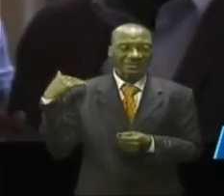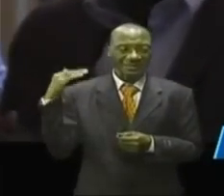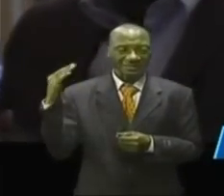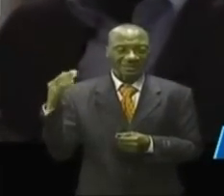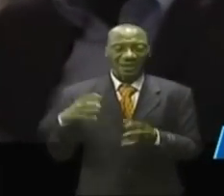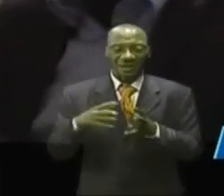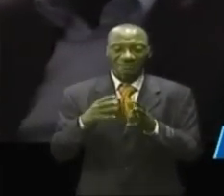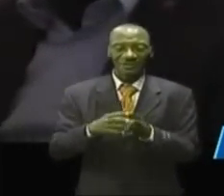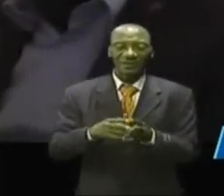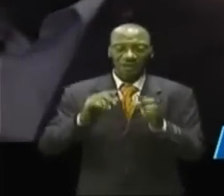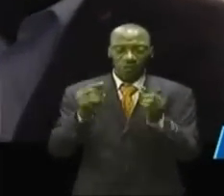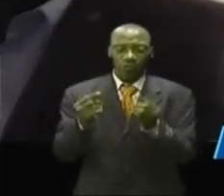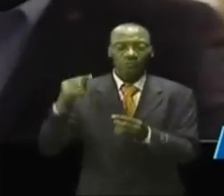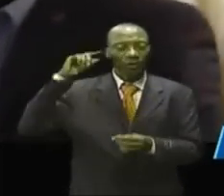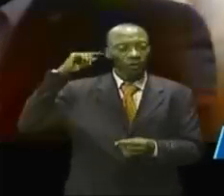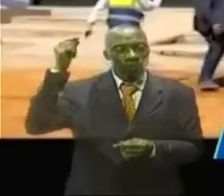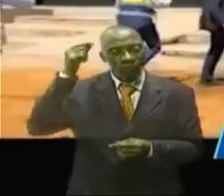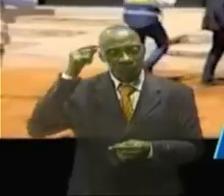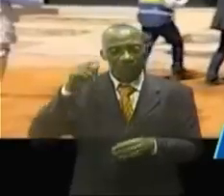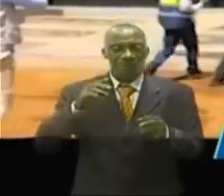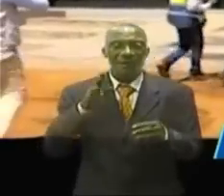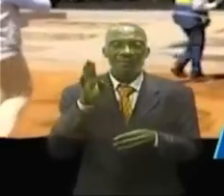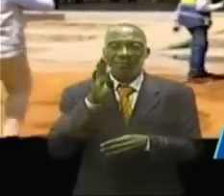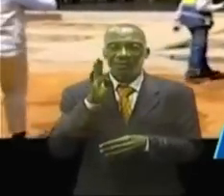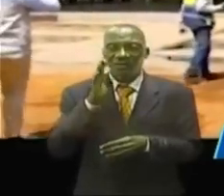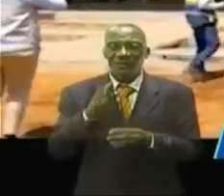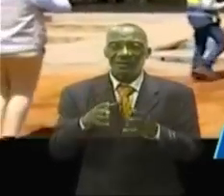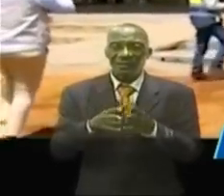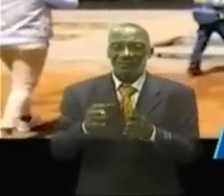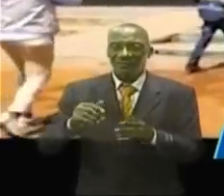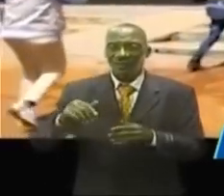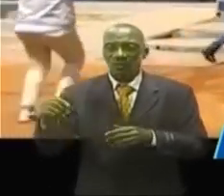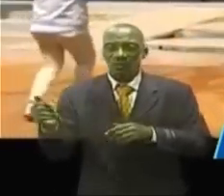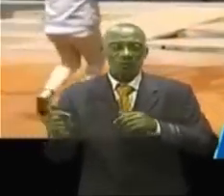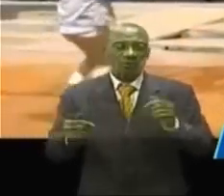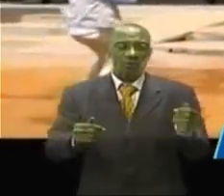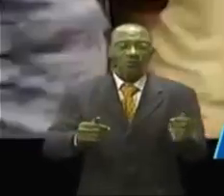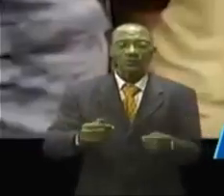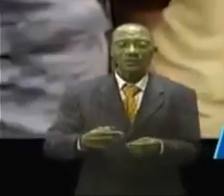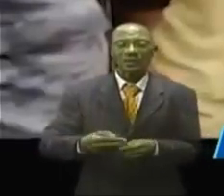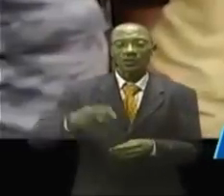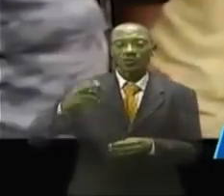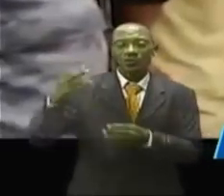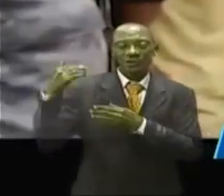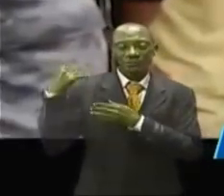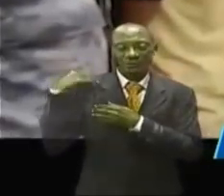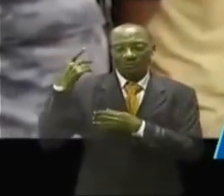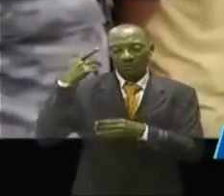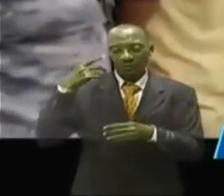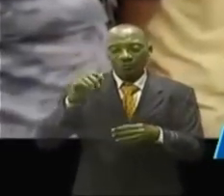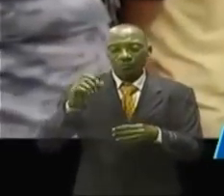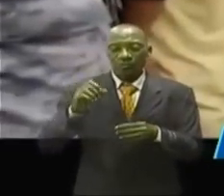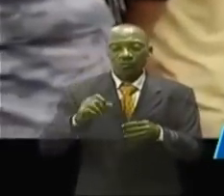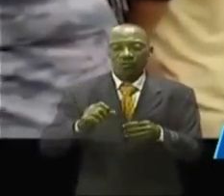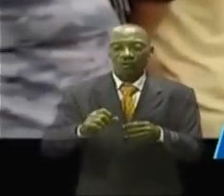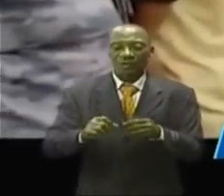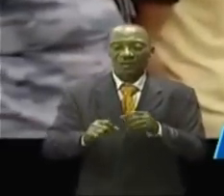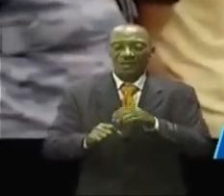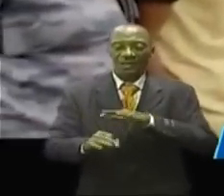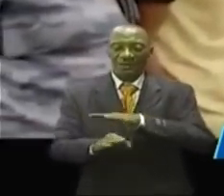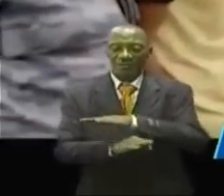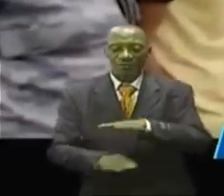belge, André Flao, accompagné de quelques hauts cadres de la Fondation Bahati Serge et du professeur Landry